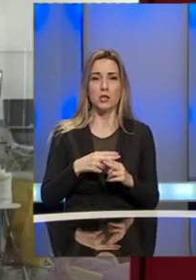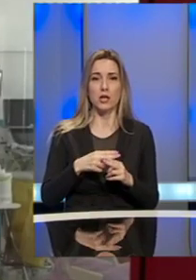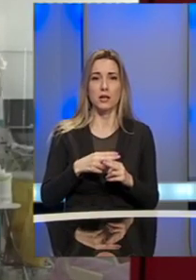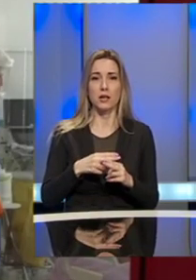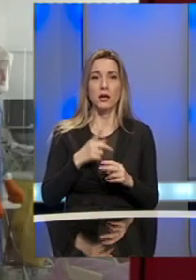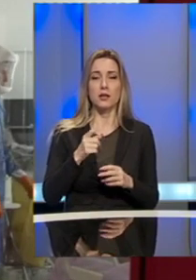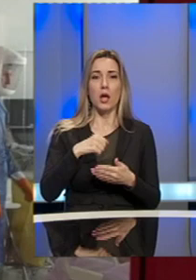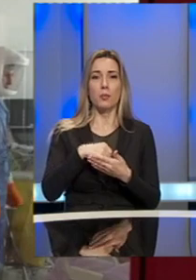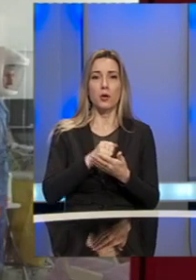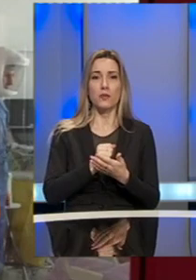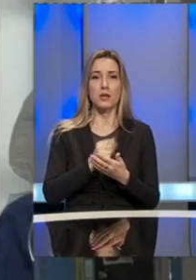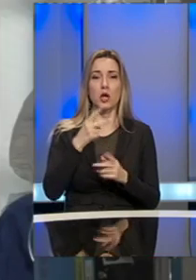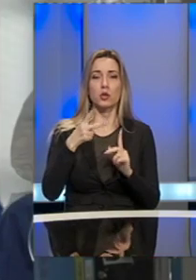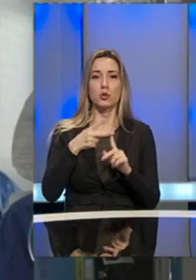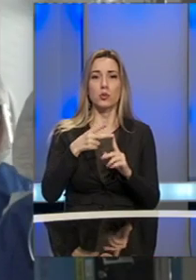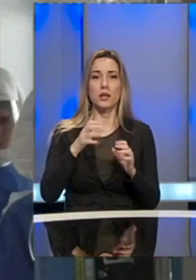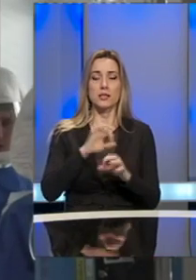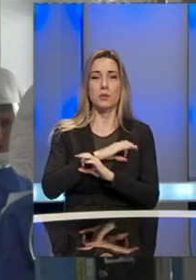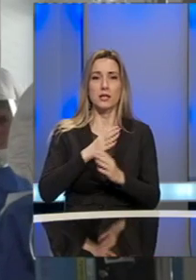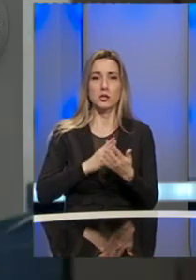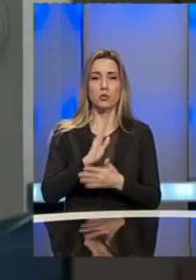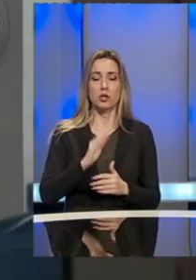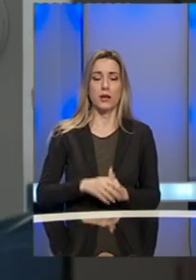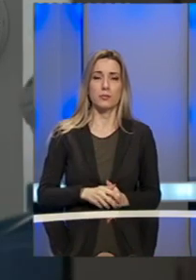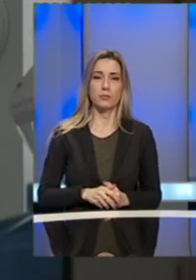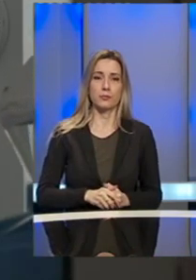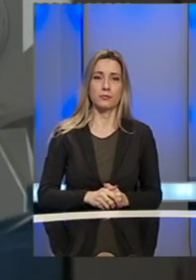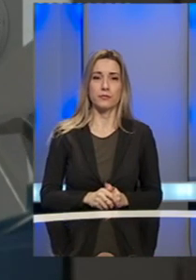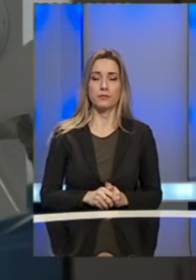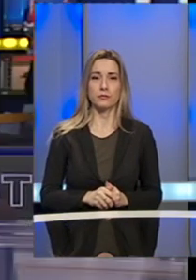je potvrdio drugi smrtni slučaj.